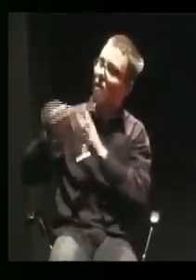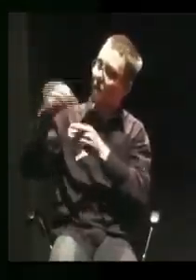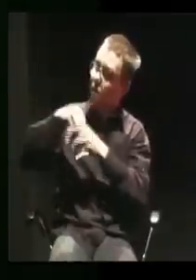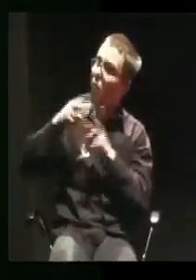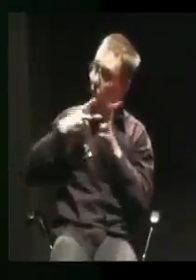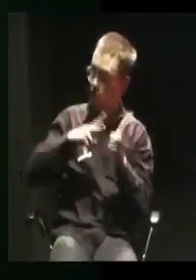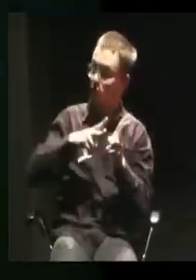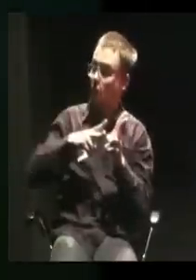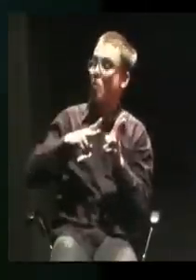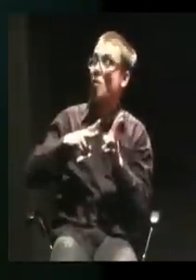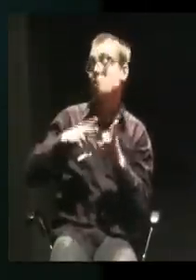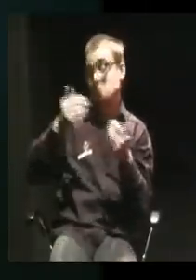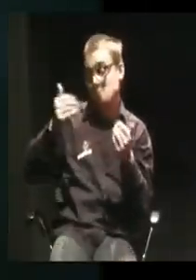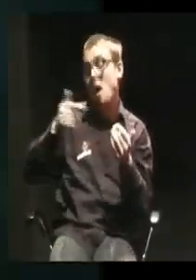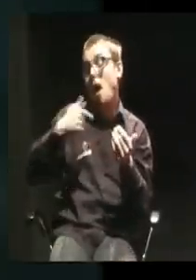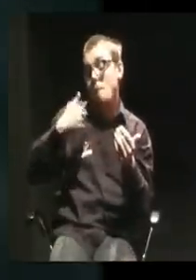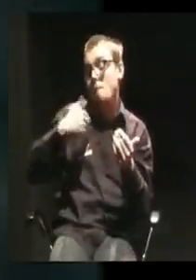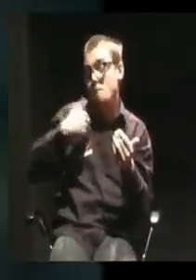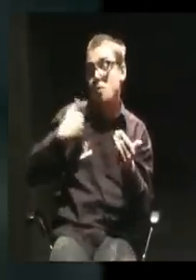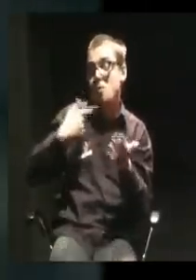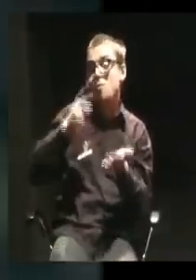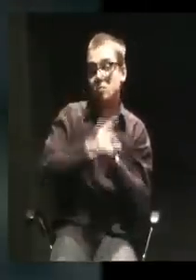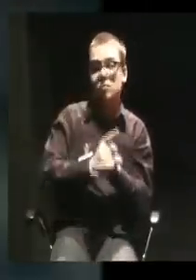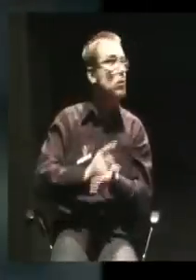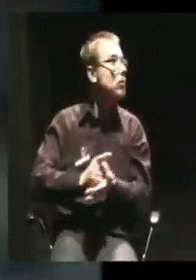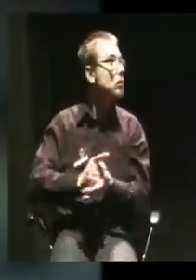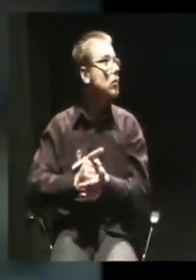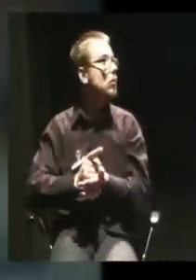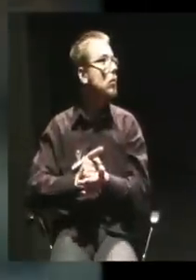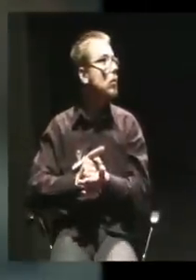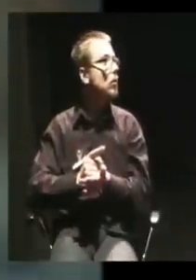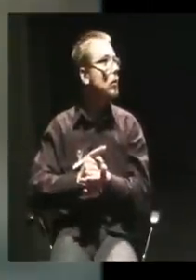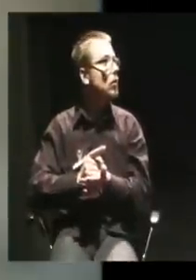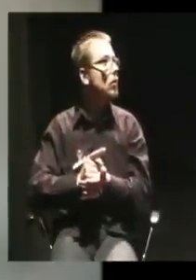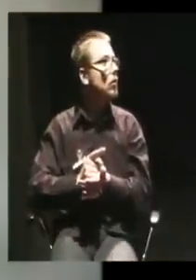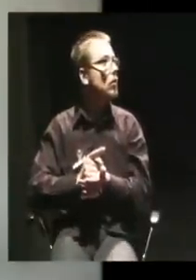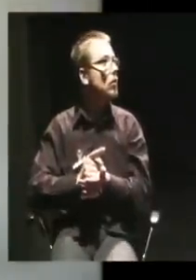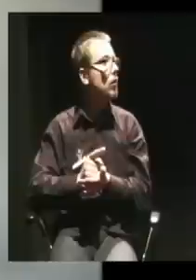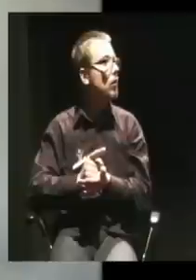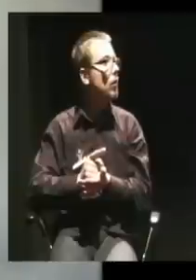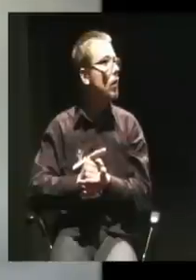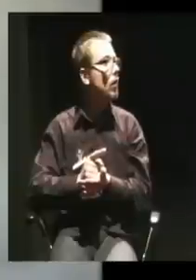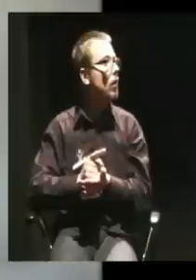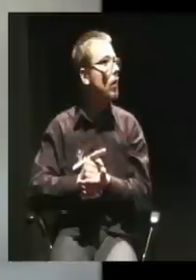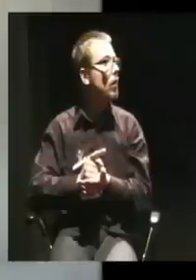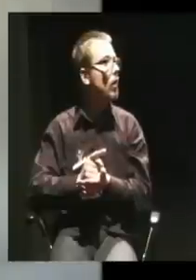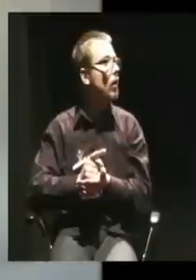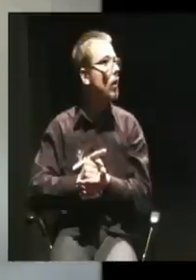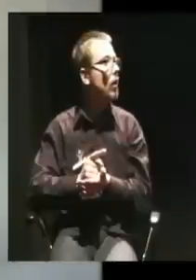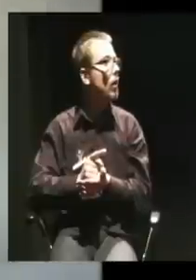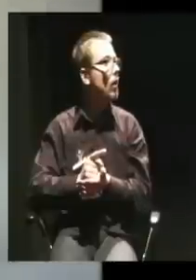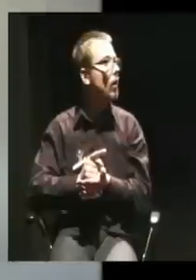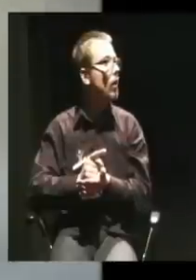gdzie miałem być statystą. Za taką pracę dostaje się mniej więcej 30 zł, ale zobaczył mnie reżyser i powiedział, pan nie